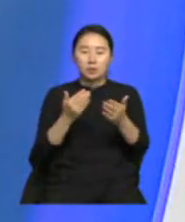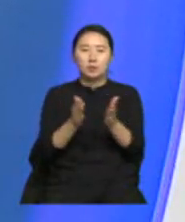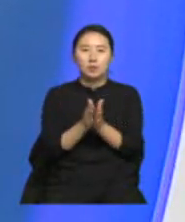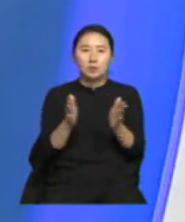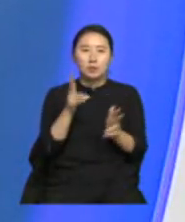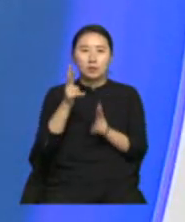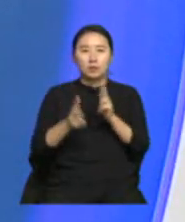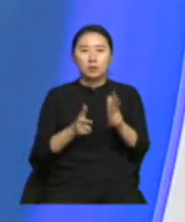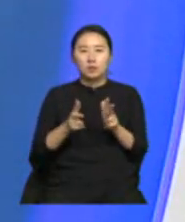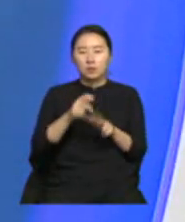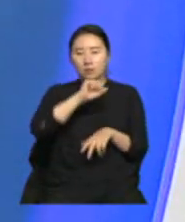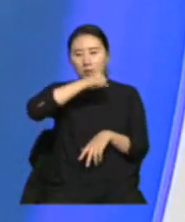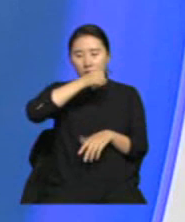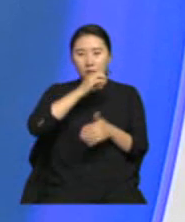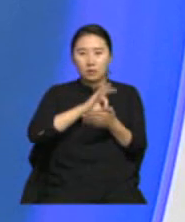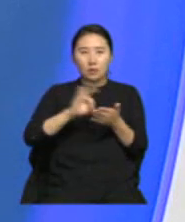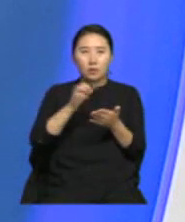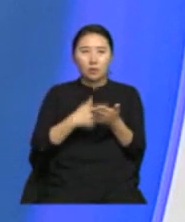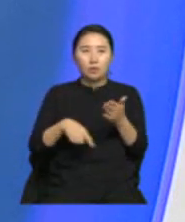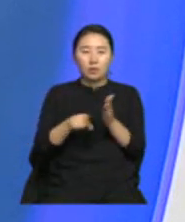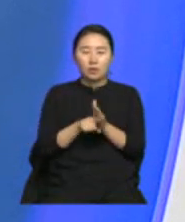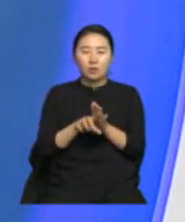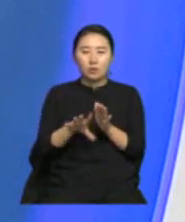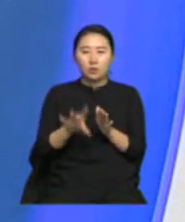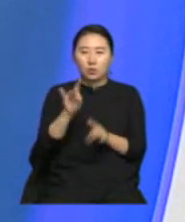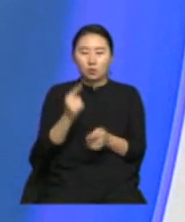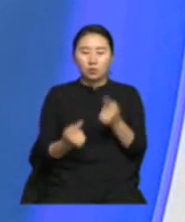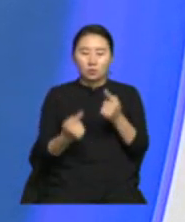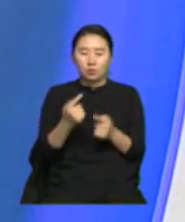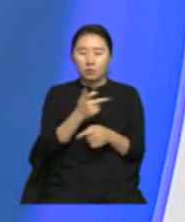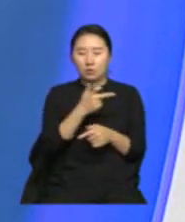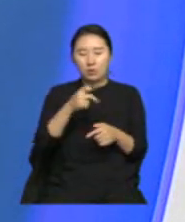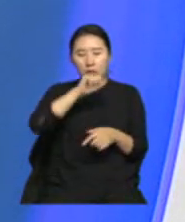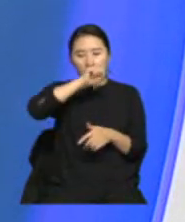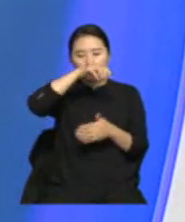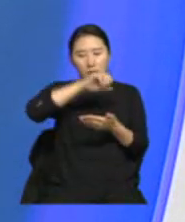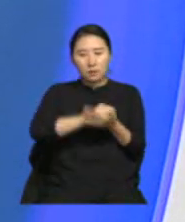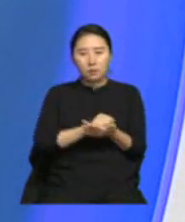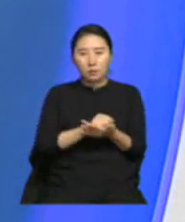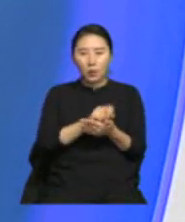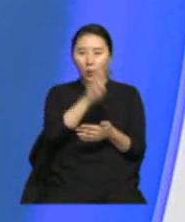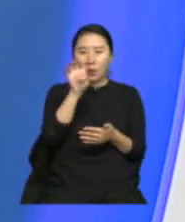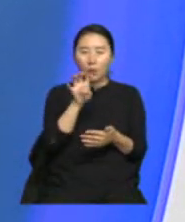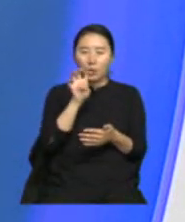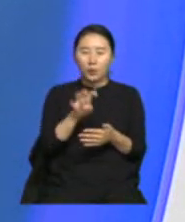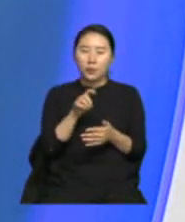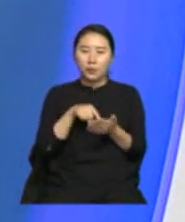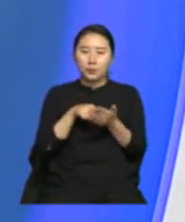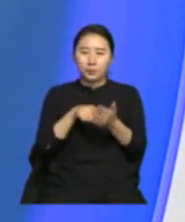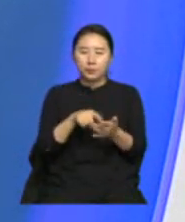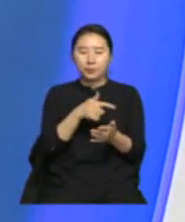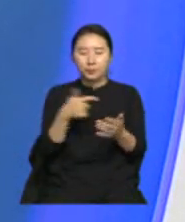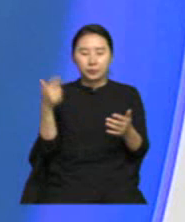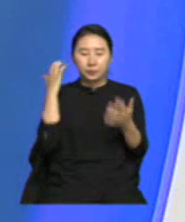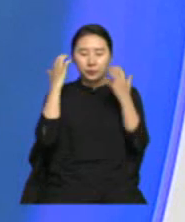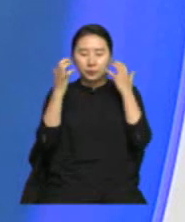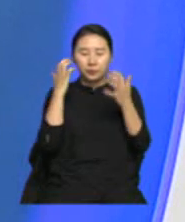사업이지만 제대로 된 예산 사용을 위해 애초 예산액을 과다하게 잡은 부분은 없는지, 또 신청 절차가 너무